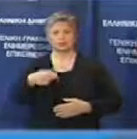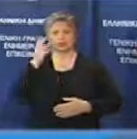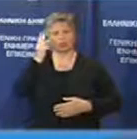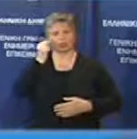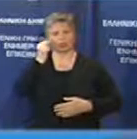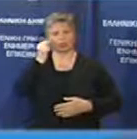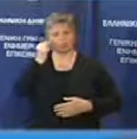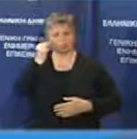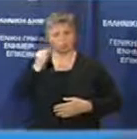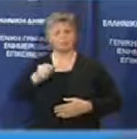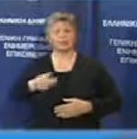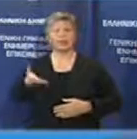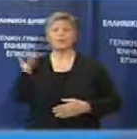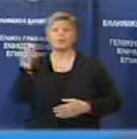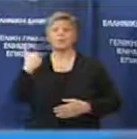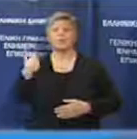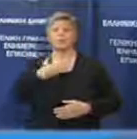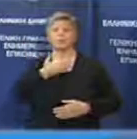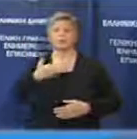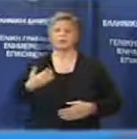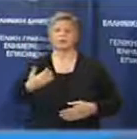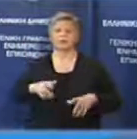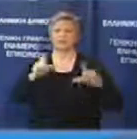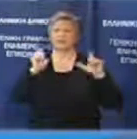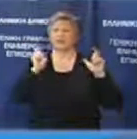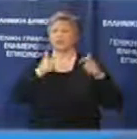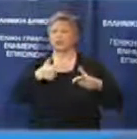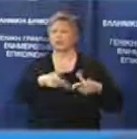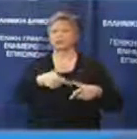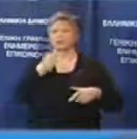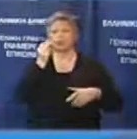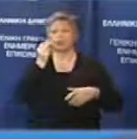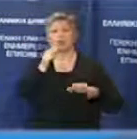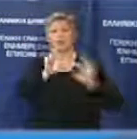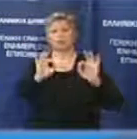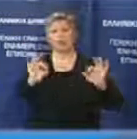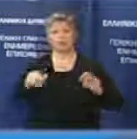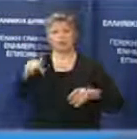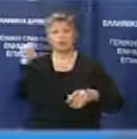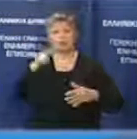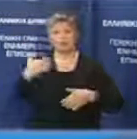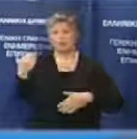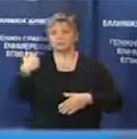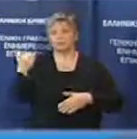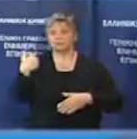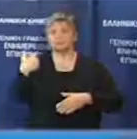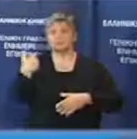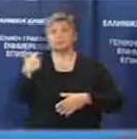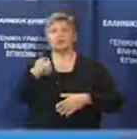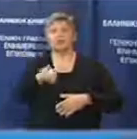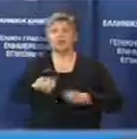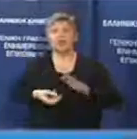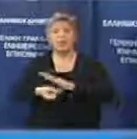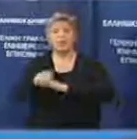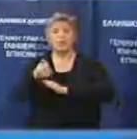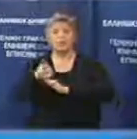Ιουγκοσλαβική Δημοκρατία της Μακεδονίας προς την χώρα μας, κάποιο αίτημα για να επιστρέψουν άνθρωποι,